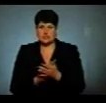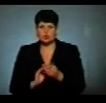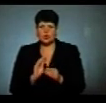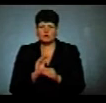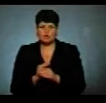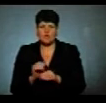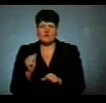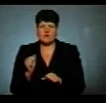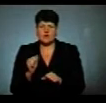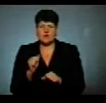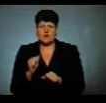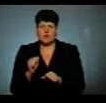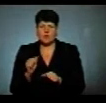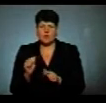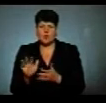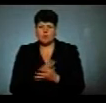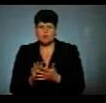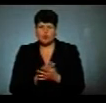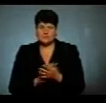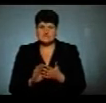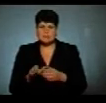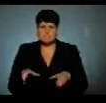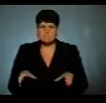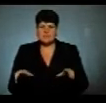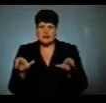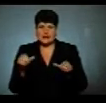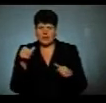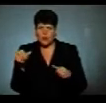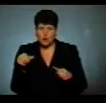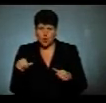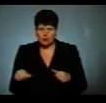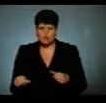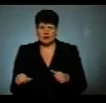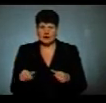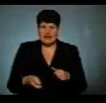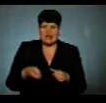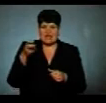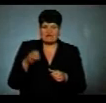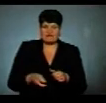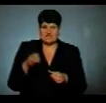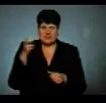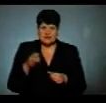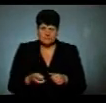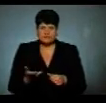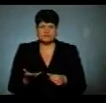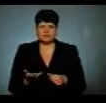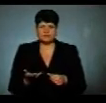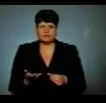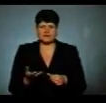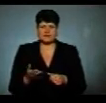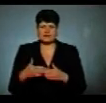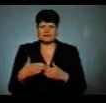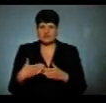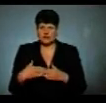обробці спецрозчином перил, кнопок, ліфтів, ліфтових кабін, дверних